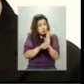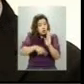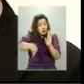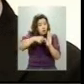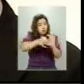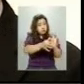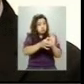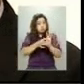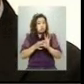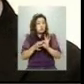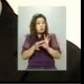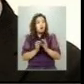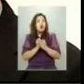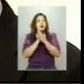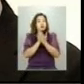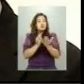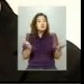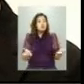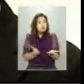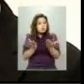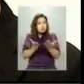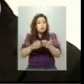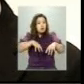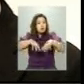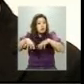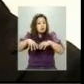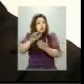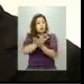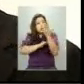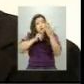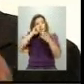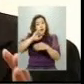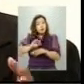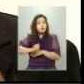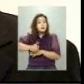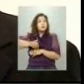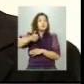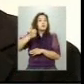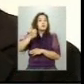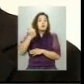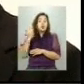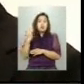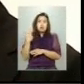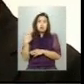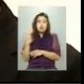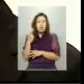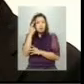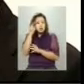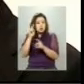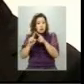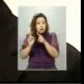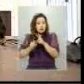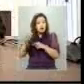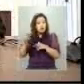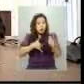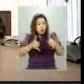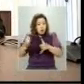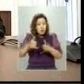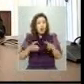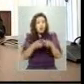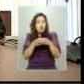ผลักดันแนวทางการปฏิรูปประเทศไทยเนี่ยนะฮะได้มีโอกาสได้ดึงพลังจากทุกภาคส่วนเข้ามาทำงานร่วมกันนะ